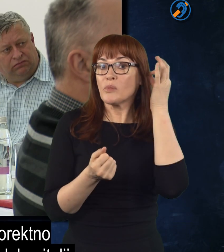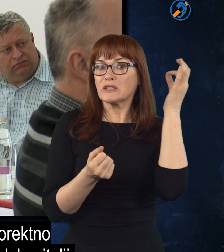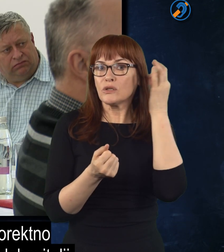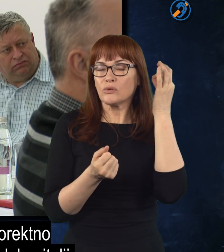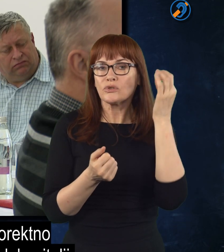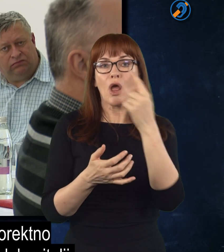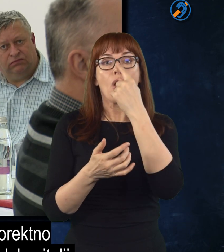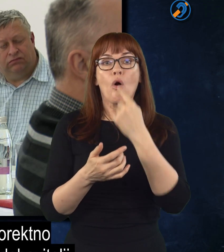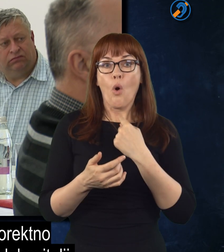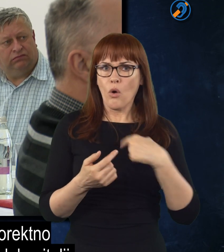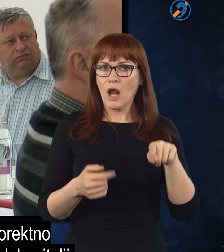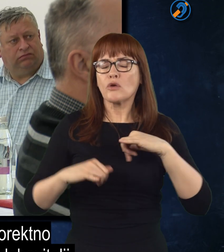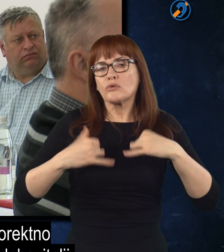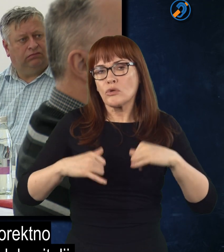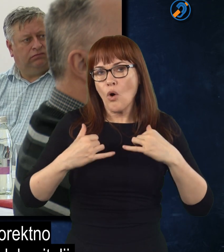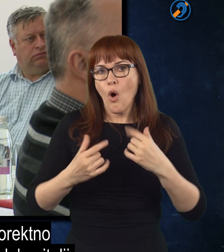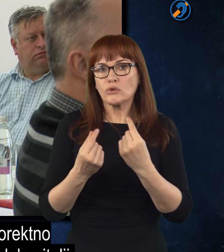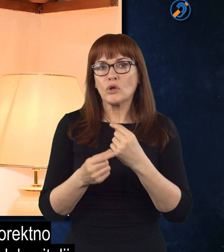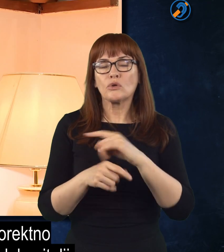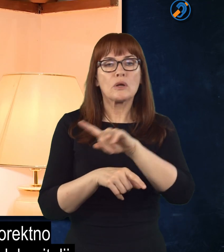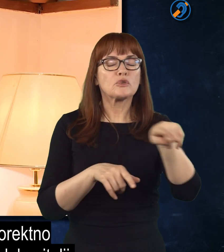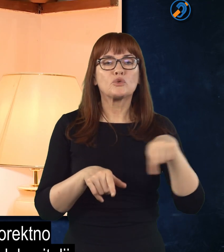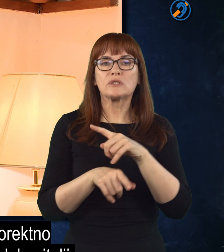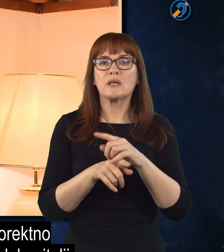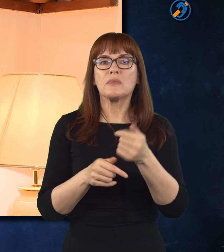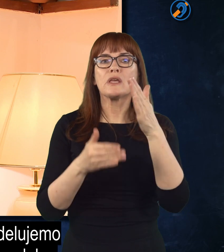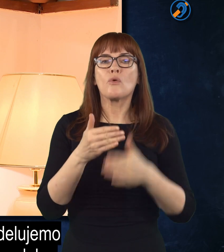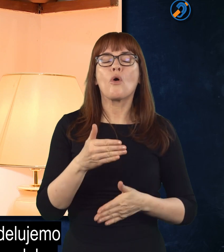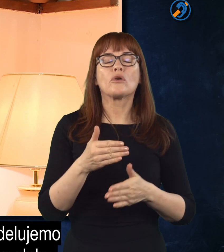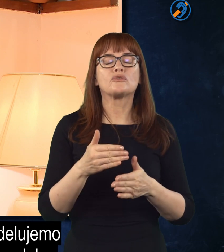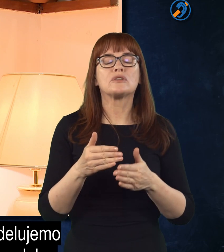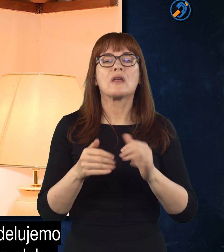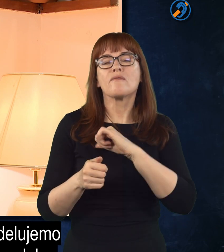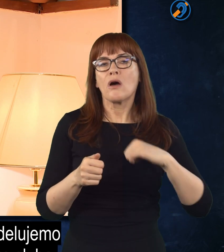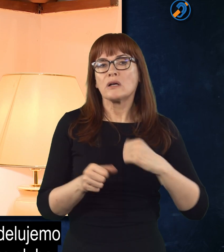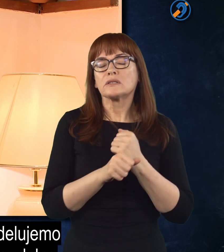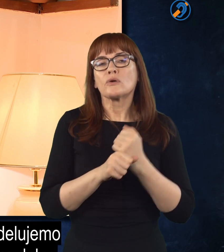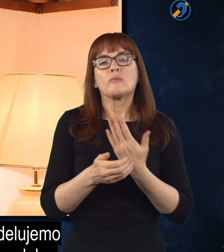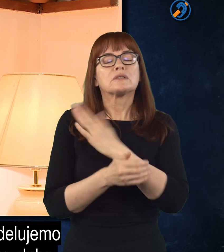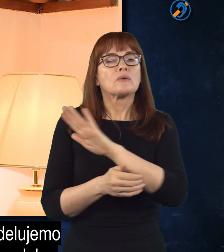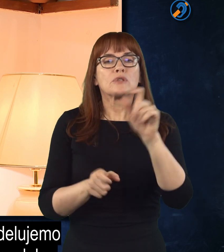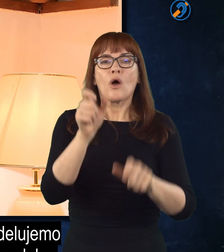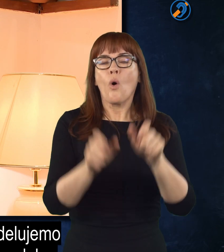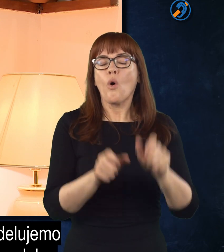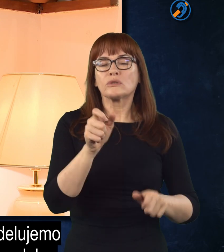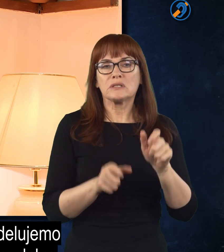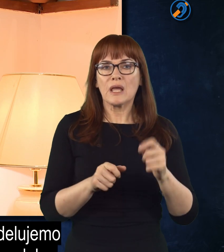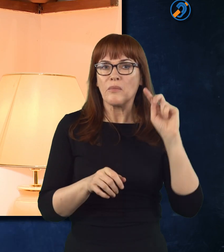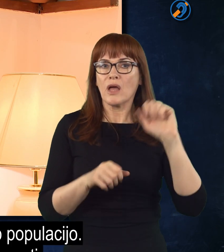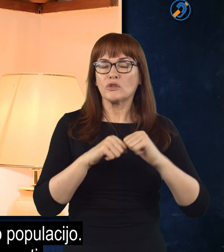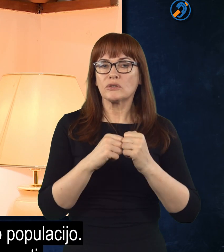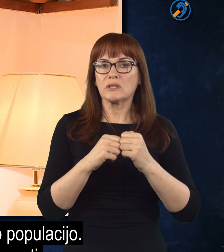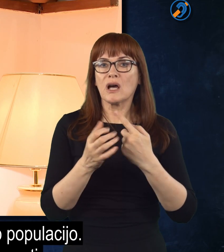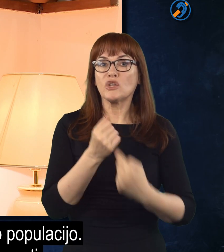trudim, da korektno sodelujemo z vsemi dobavitelji, ker v končni fazi delujemo za vse osebe z okvaro sluha, imamo